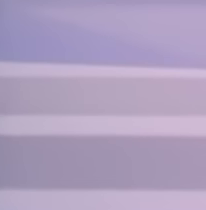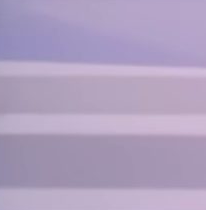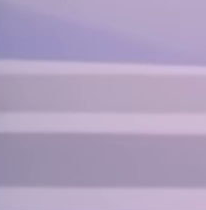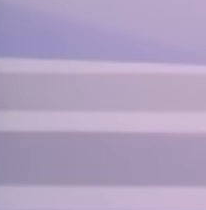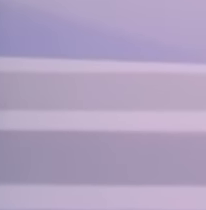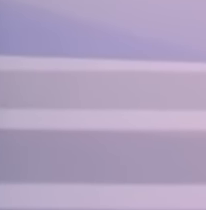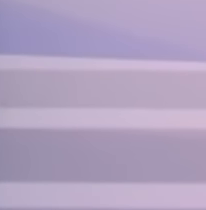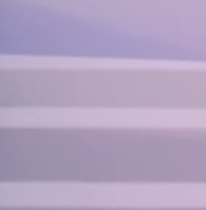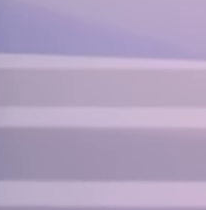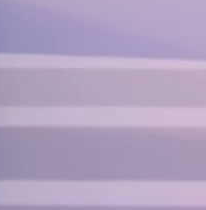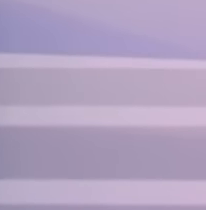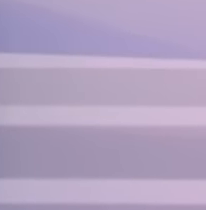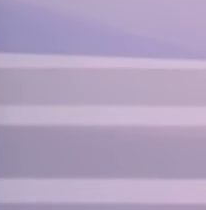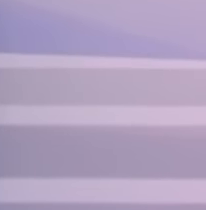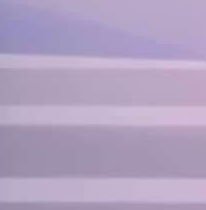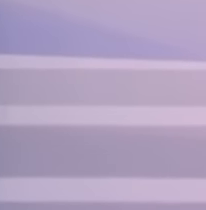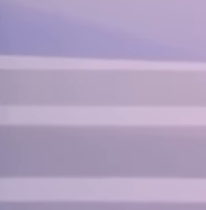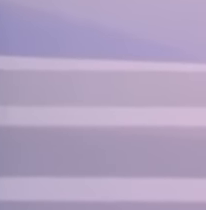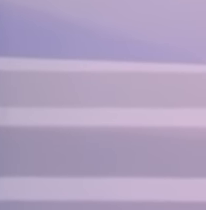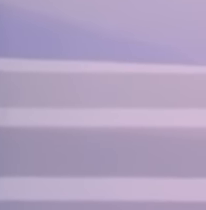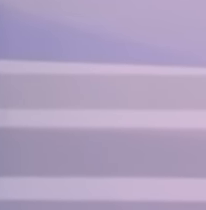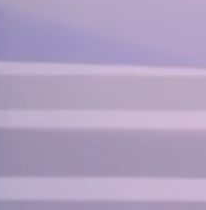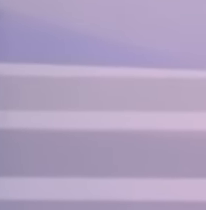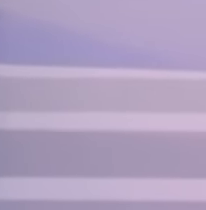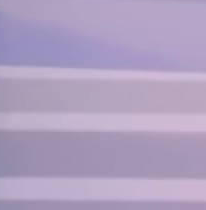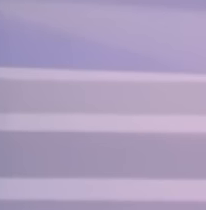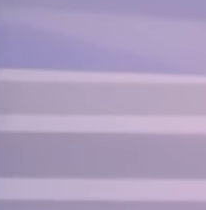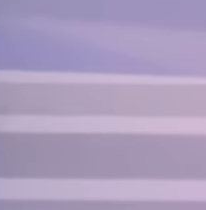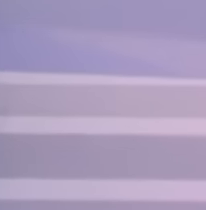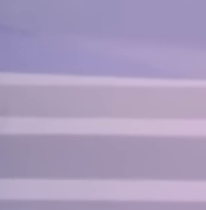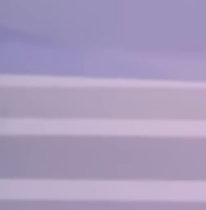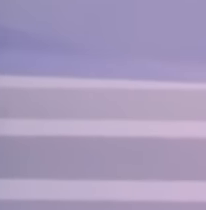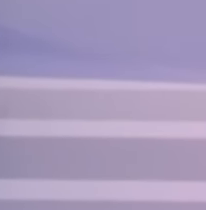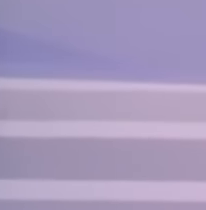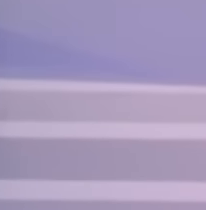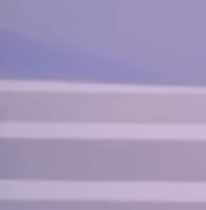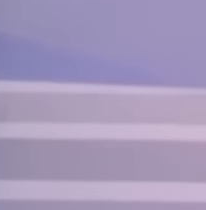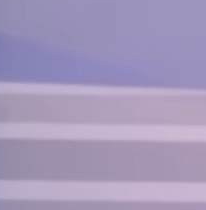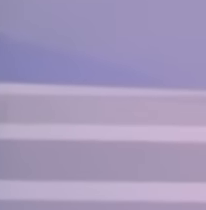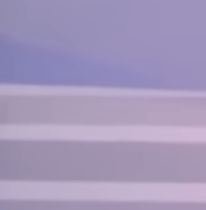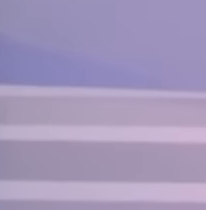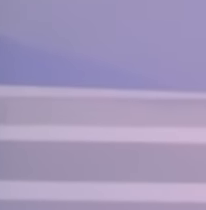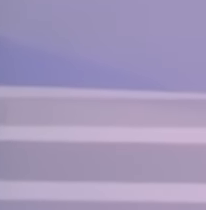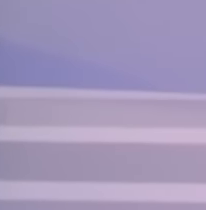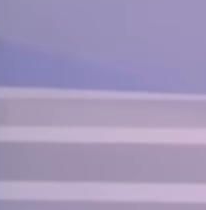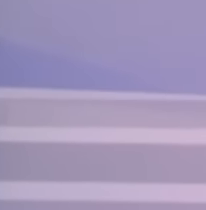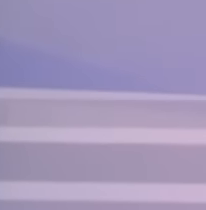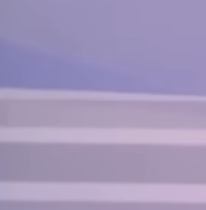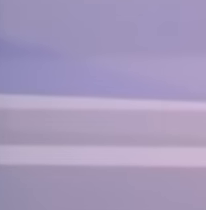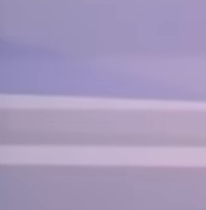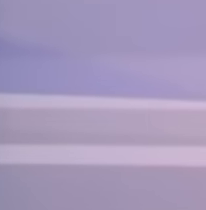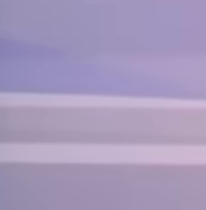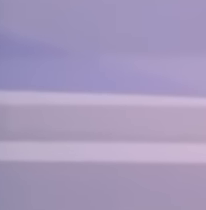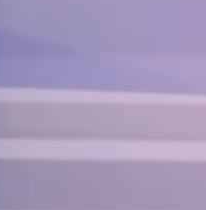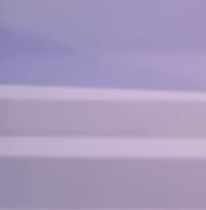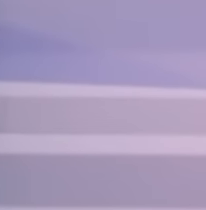Baka puso, patuloy na tumutok sa mga balita, mag-subscribe sa GMA Integrated News sa YouTube. Sa mga kapuso